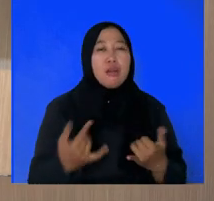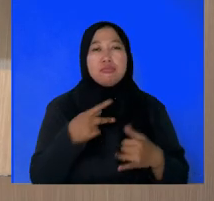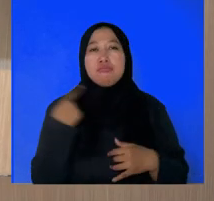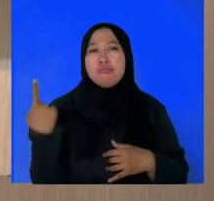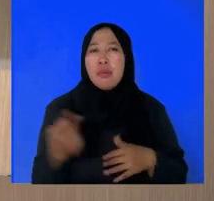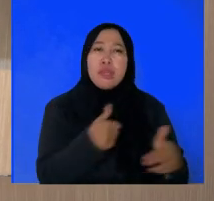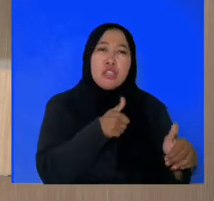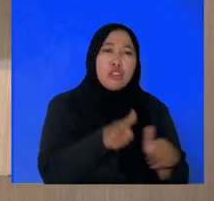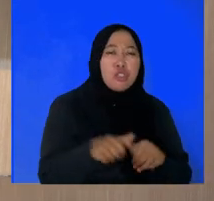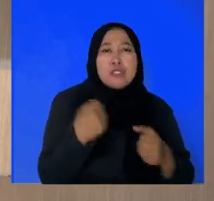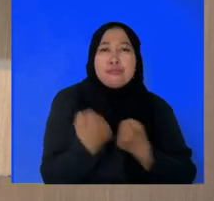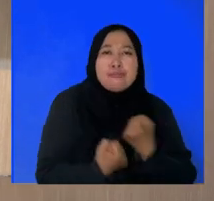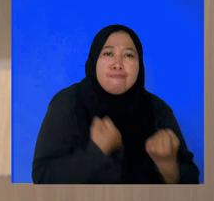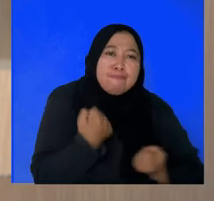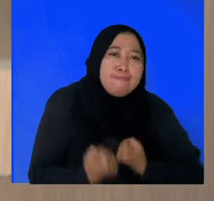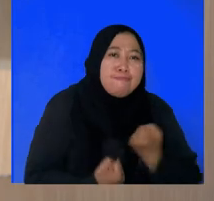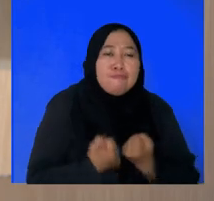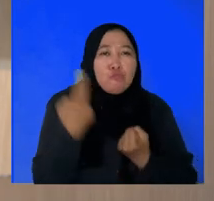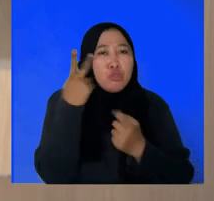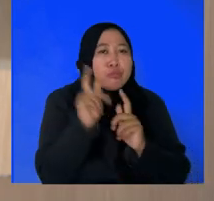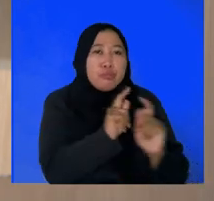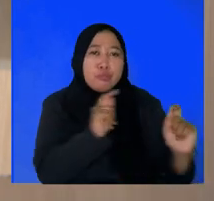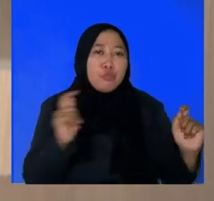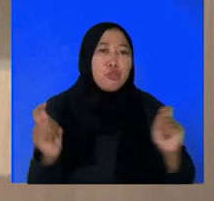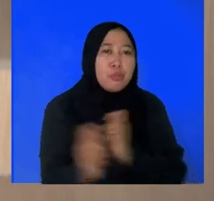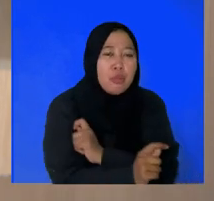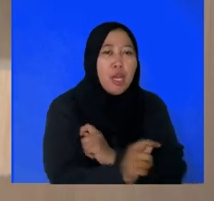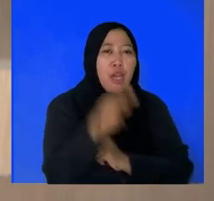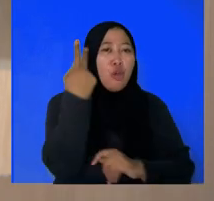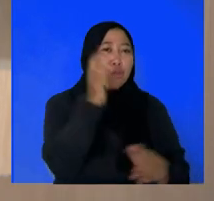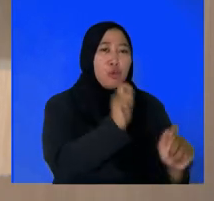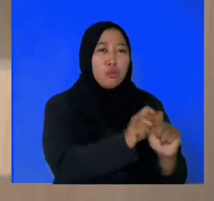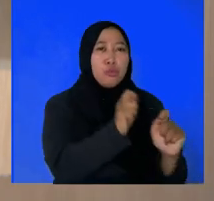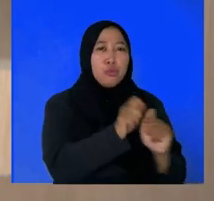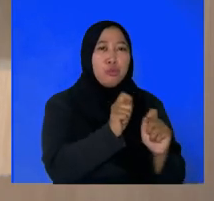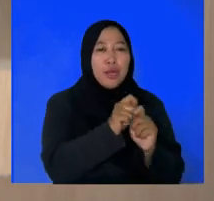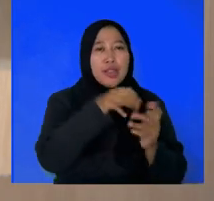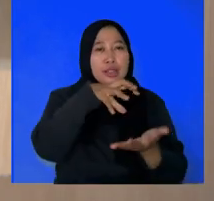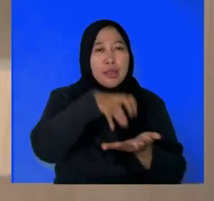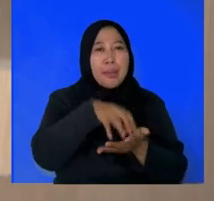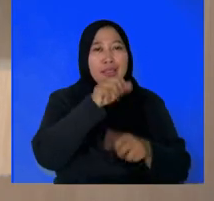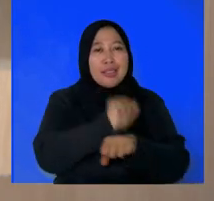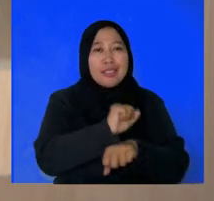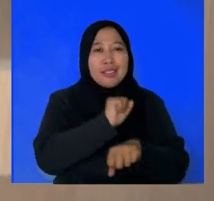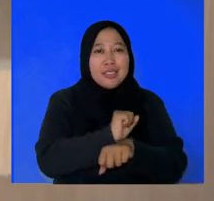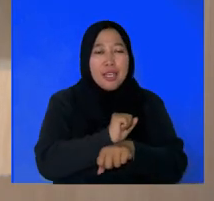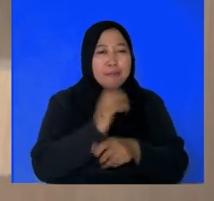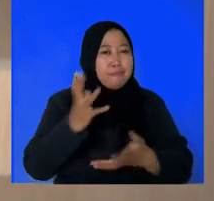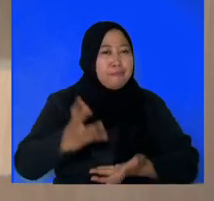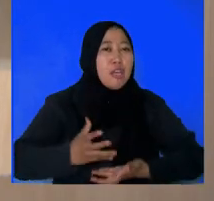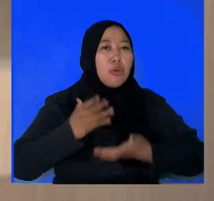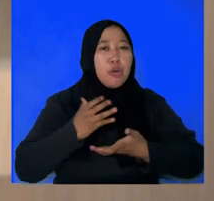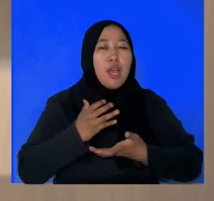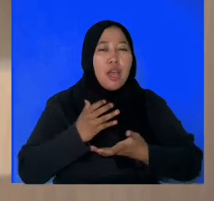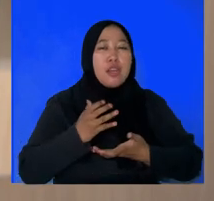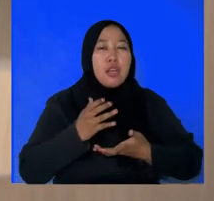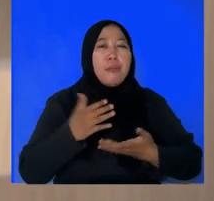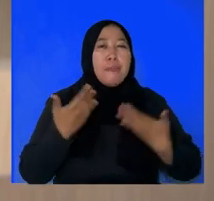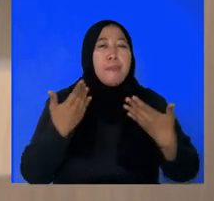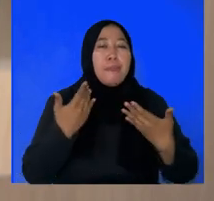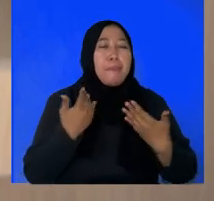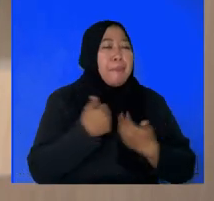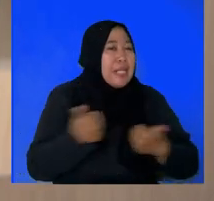ini, kami terus melakukan upaya perubahan demi mewujudkan Satker dengan predikat wilayah